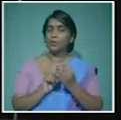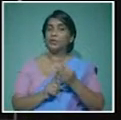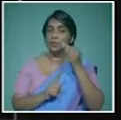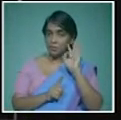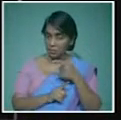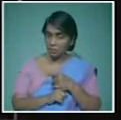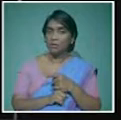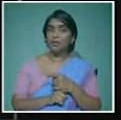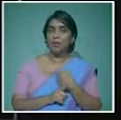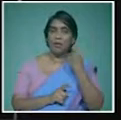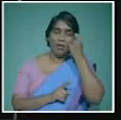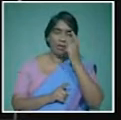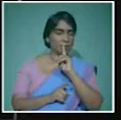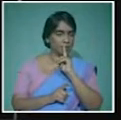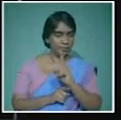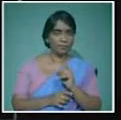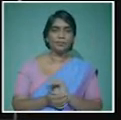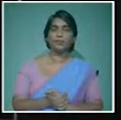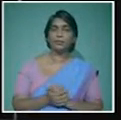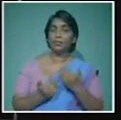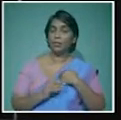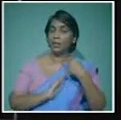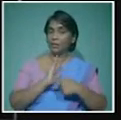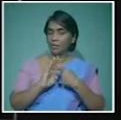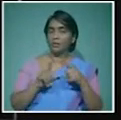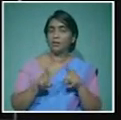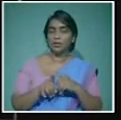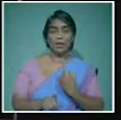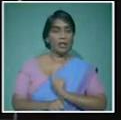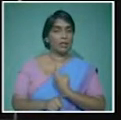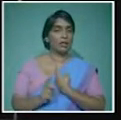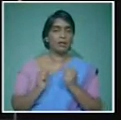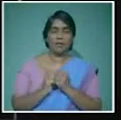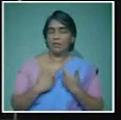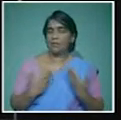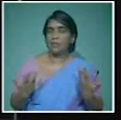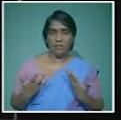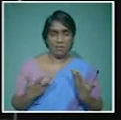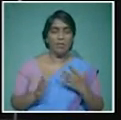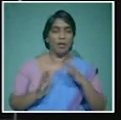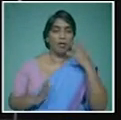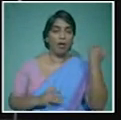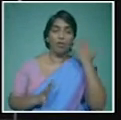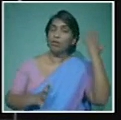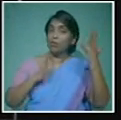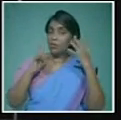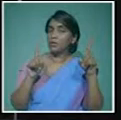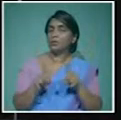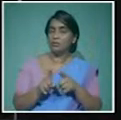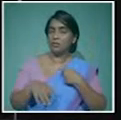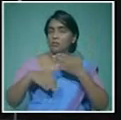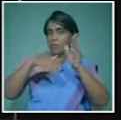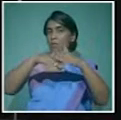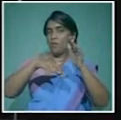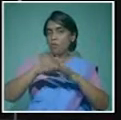ජනාධිපතිතුමන් යෝජනා කරලා තියෙනවා. අපිට රටක් හැටියට තනිව කටයුතු කරන්න බැහැ. නව ගෝලීයකරණයට අපි මුහුණ